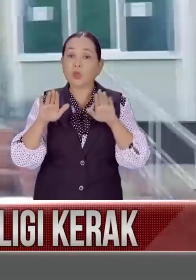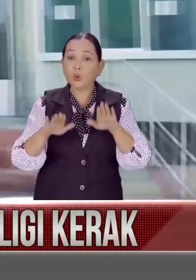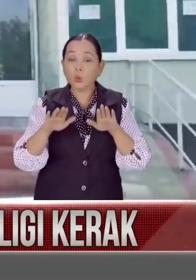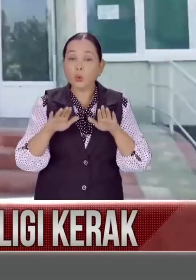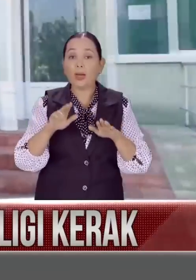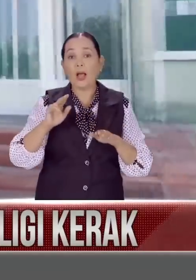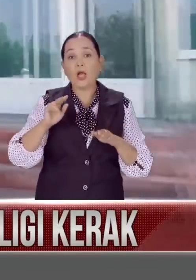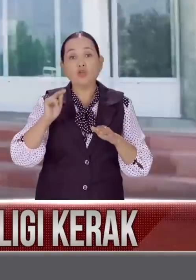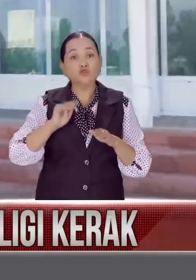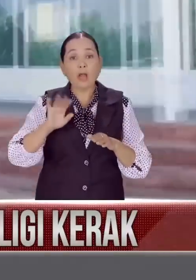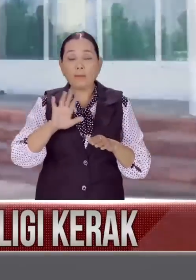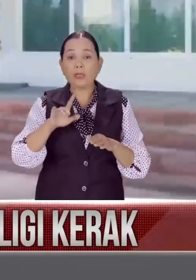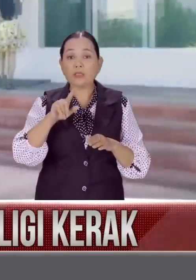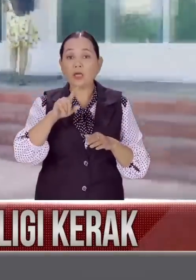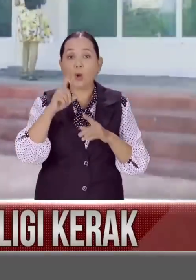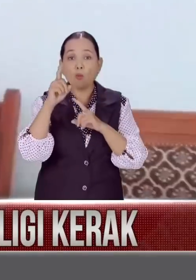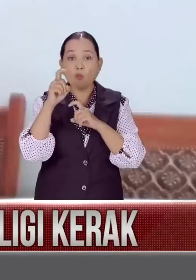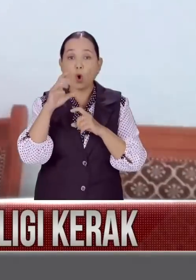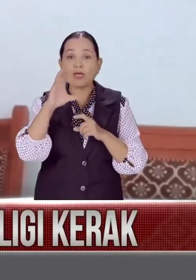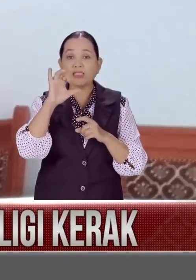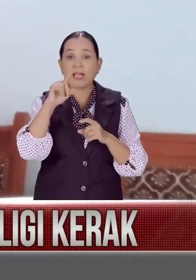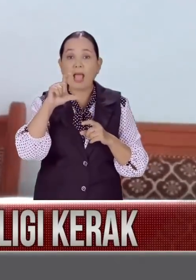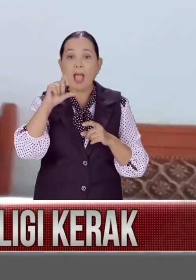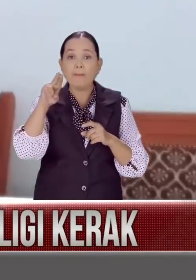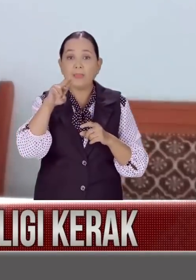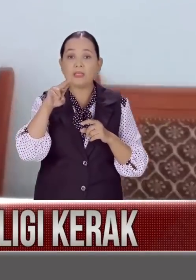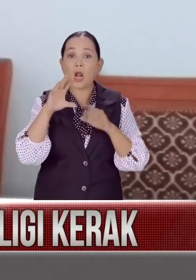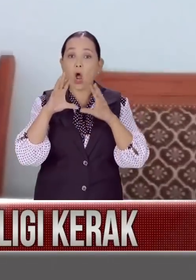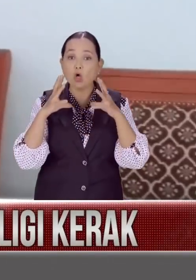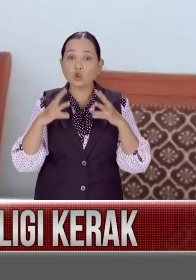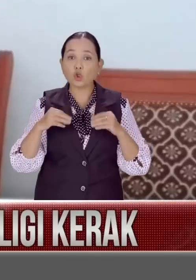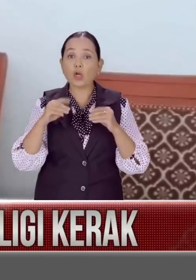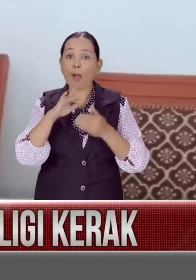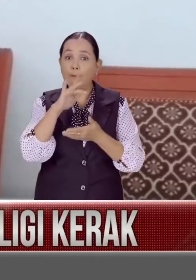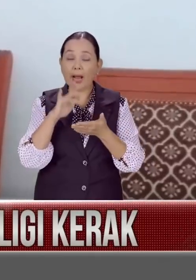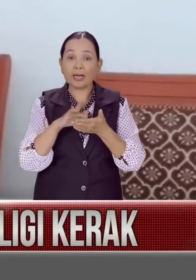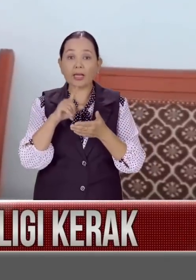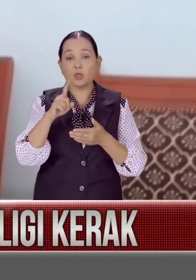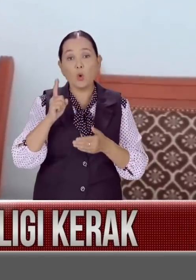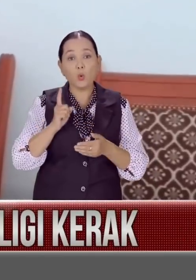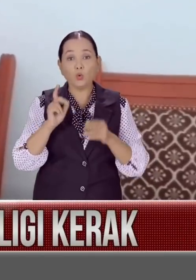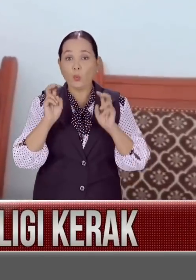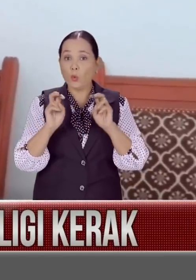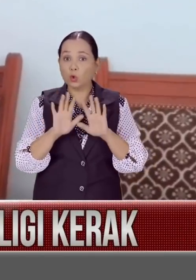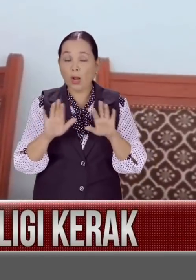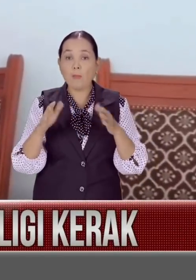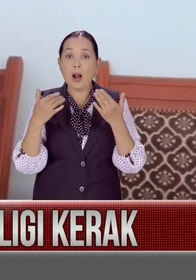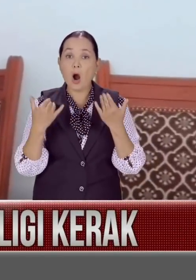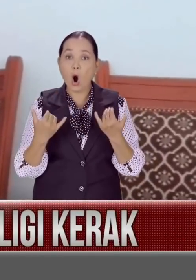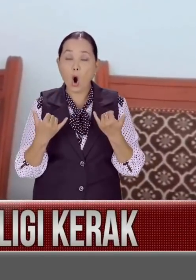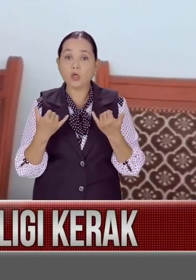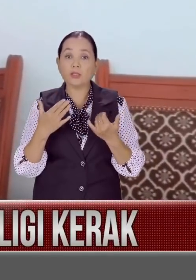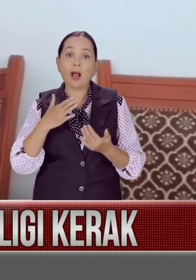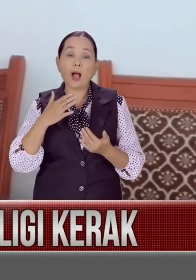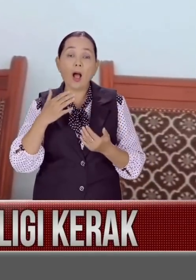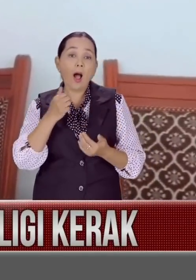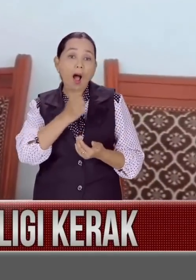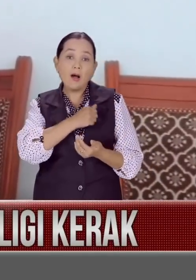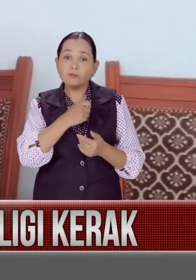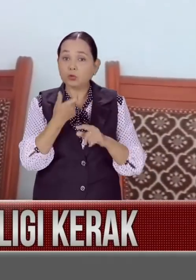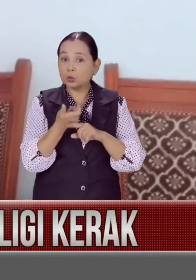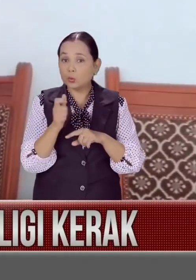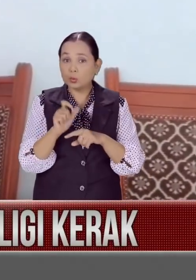ko'pincha ishlamasligini Buxoro shahar sanitariya epidemiologiya osoyishtalik markazi xodimi sir tutib o'tirmadi. Hozir menga afsus, endi